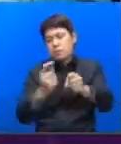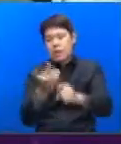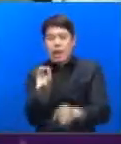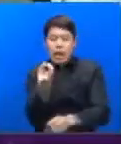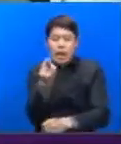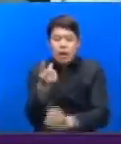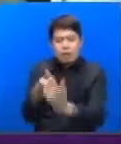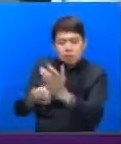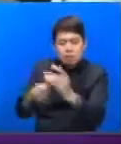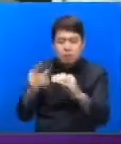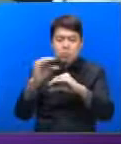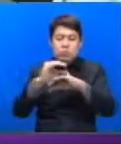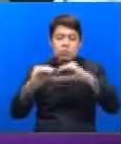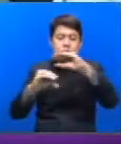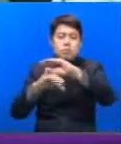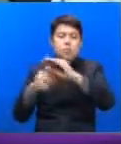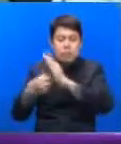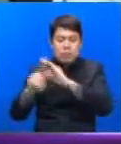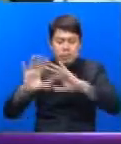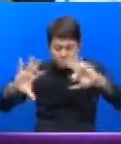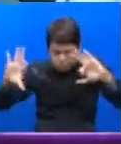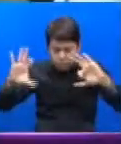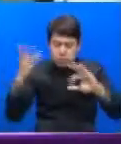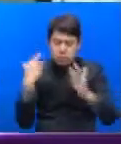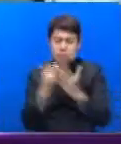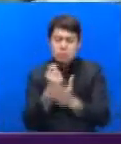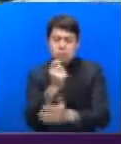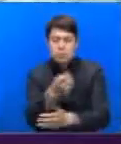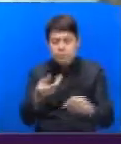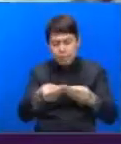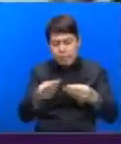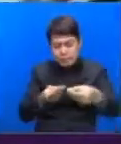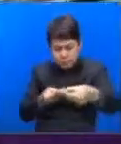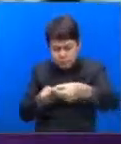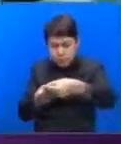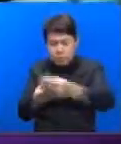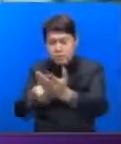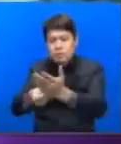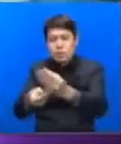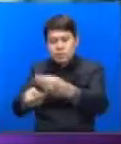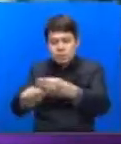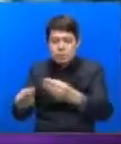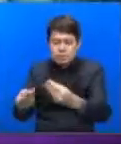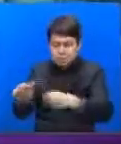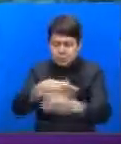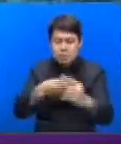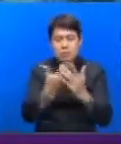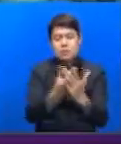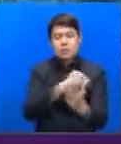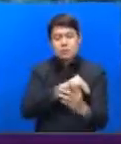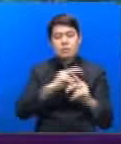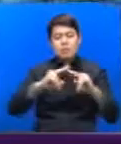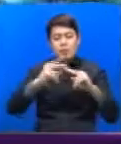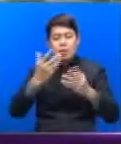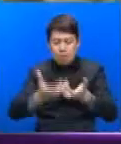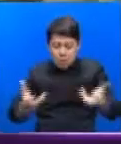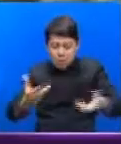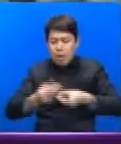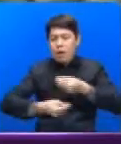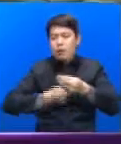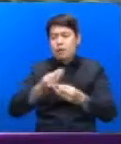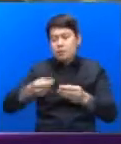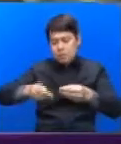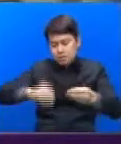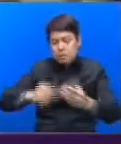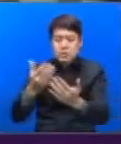ข้าวเปลือกไปร่วมโครงการรับจำนำข้าวของรัฐบาลและนำใบประทวนมาขึ้นเงินกะนะที่ส่วนหนึ่งได้นำใบประทวนสินค้ามา